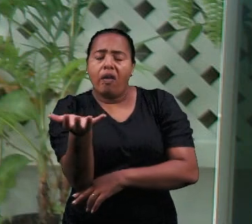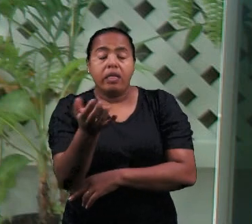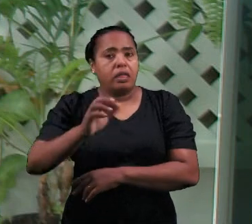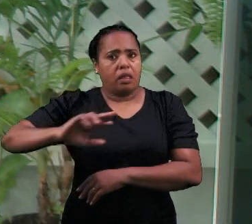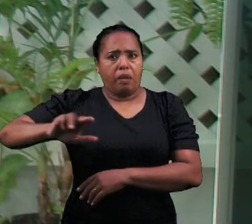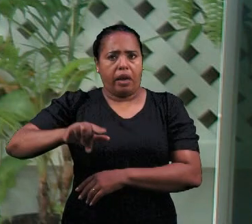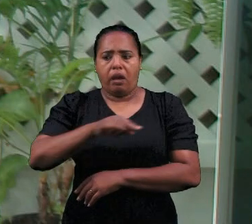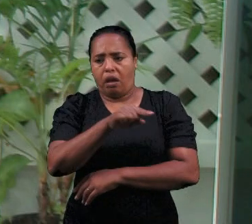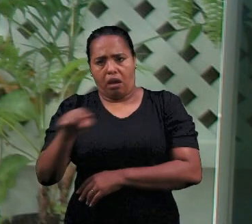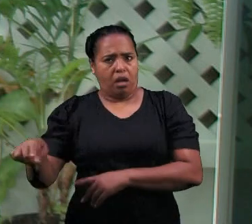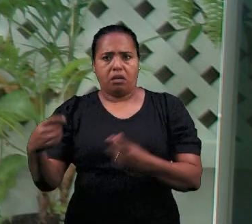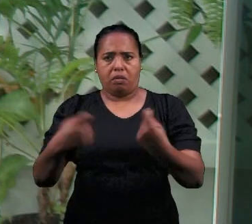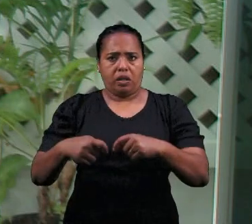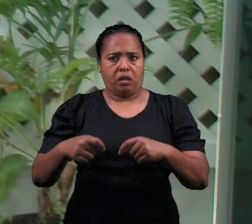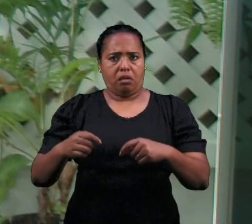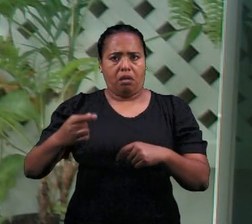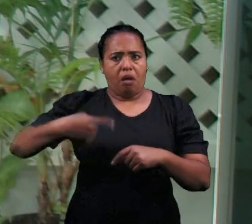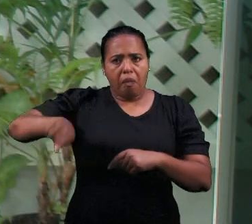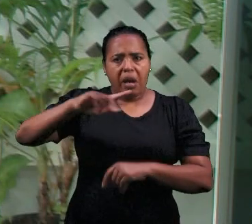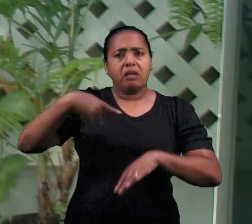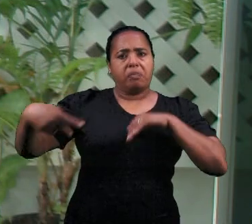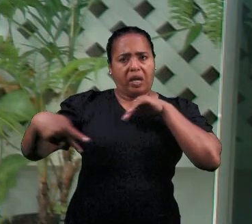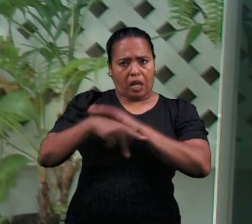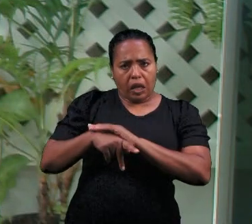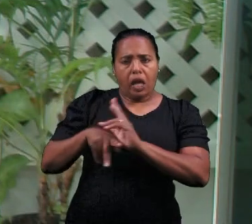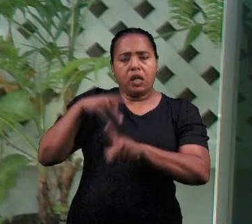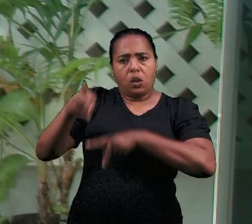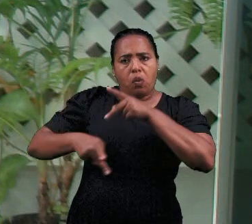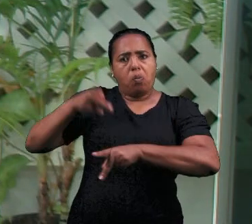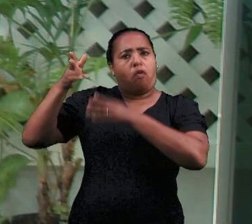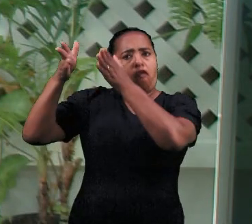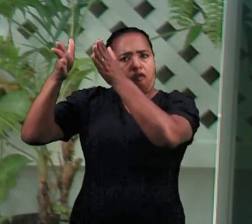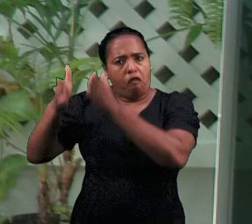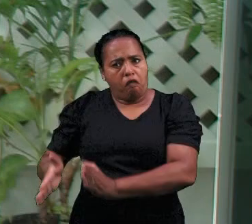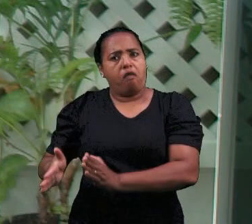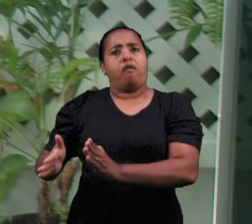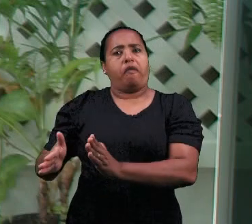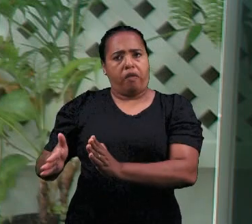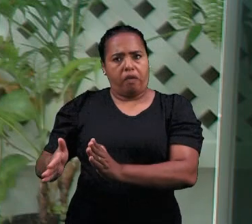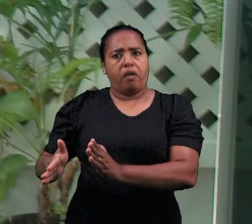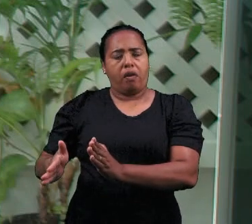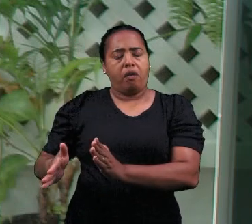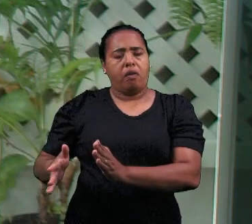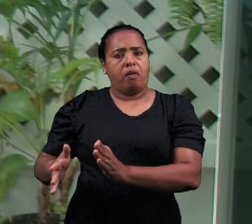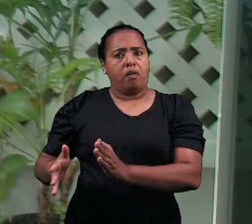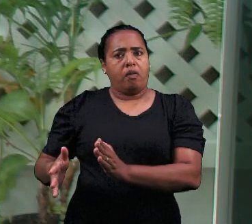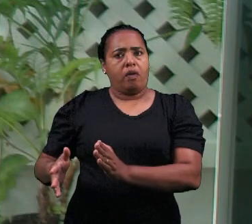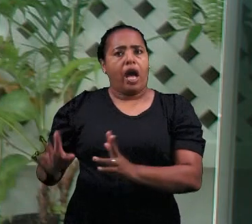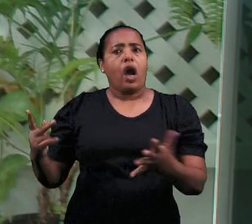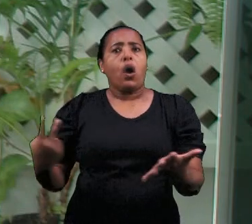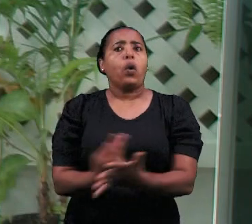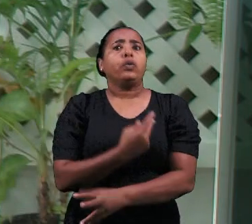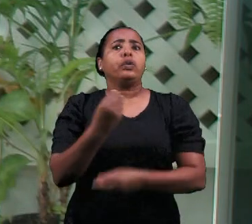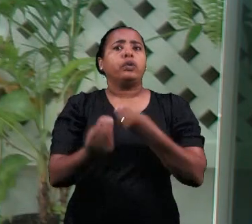plus de celle que le gouvernement donne. Ce n'est pas un aumône, ils n'ont pas besoin de ça. Mais c'est nos